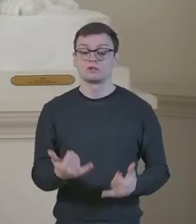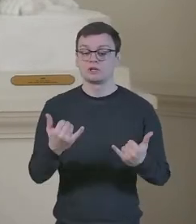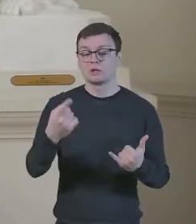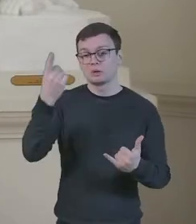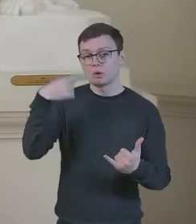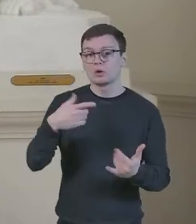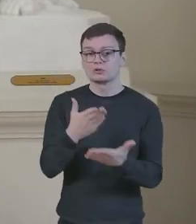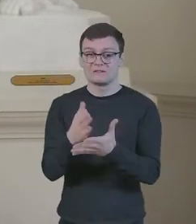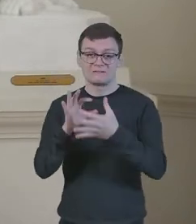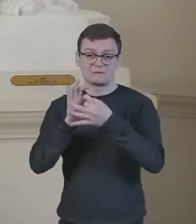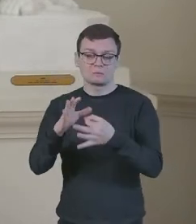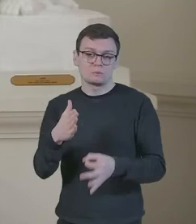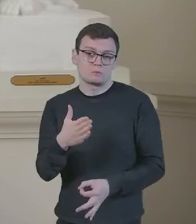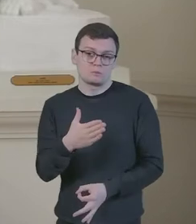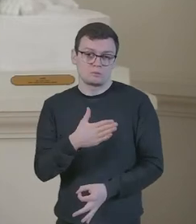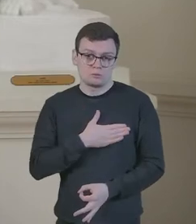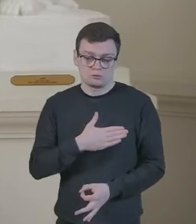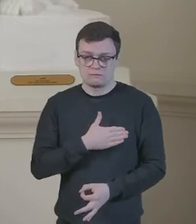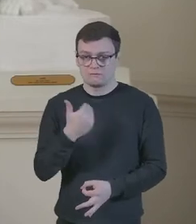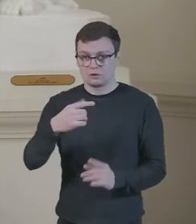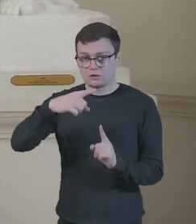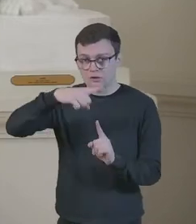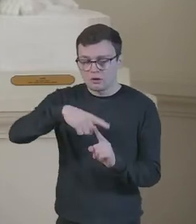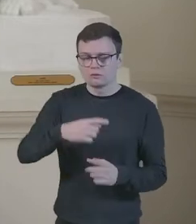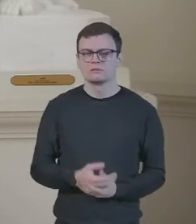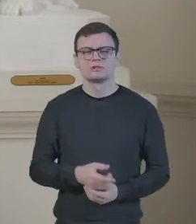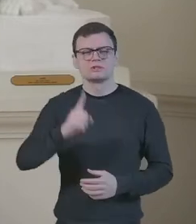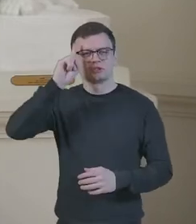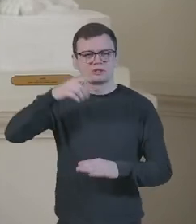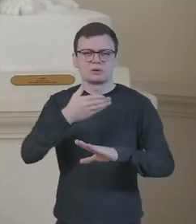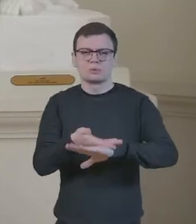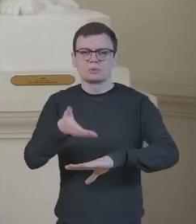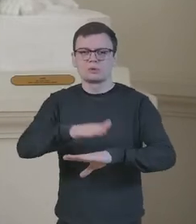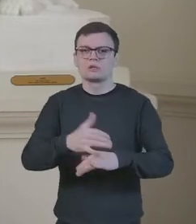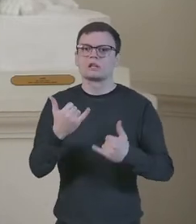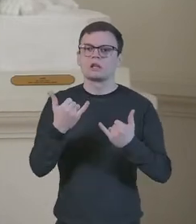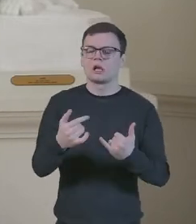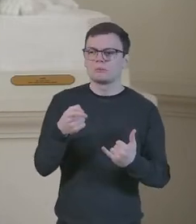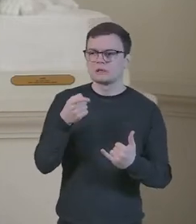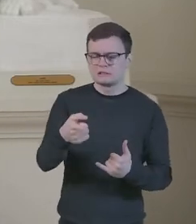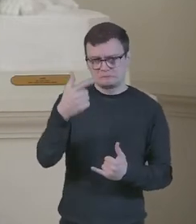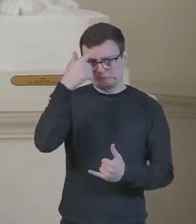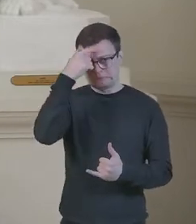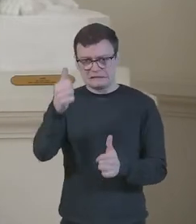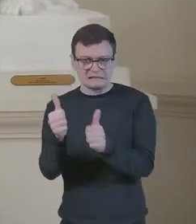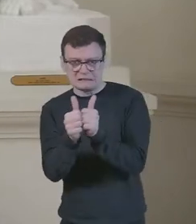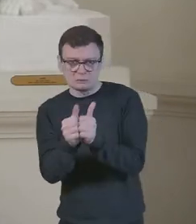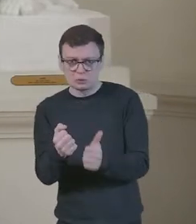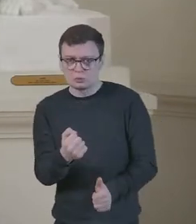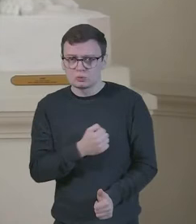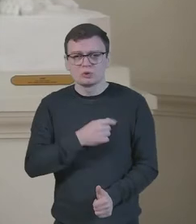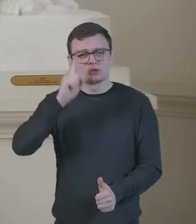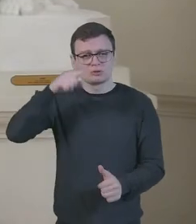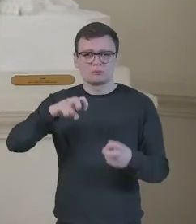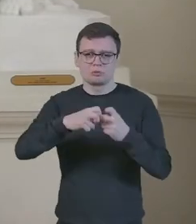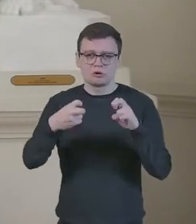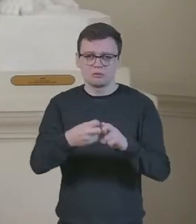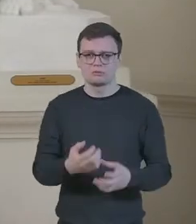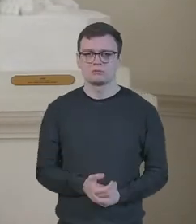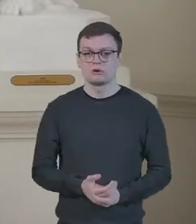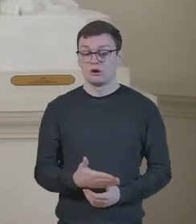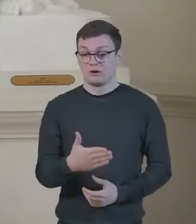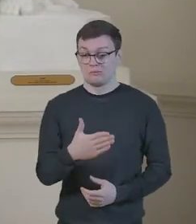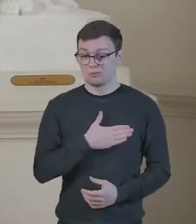paramos Ukrainai formą. Taip pat aš norėčiau pabrėžti mūsų solidarumą su jūsų šalimi. Mes suprantame, kaip yra sunku gyventi šalia agresyvaus